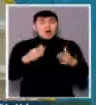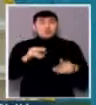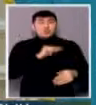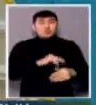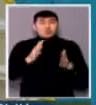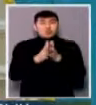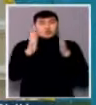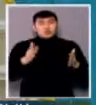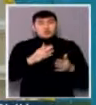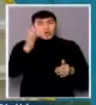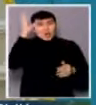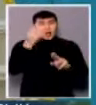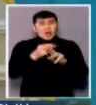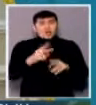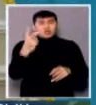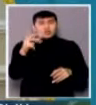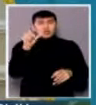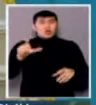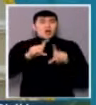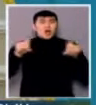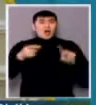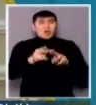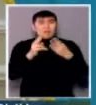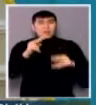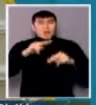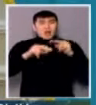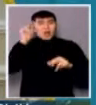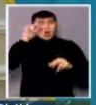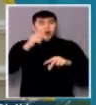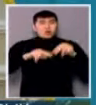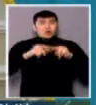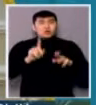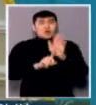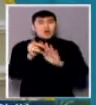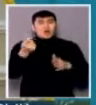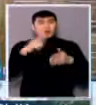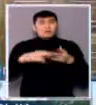атқарылар шаруа көп. Биыл 200 мектеп бой көтеріп, сапасыз жоғары оқу орындары жабылуы керек.